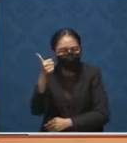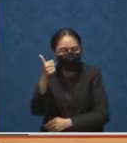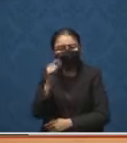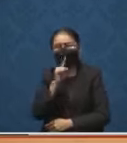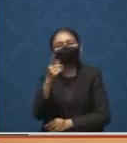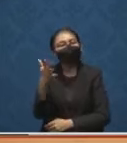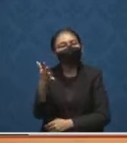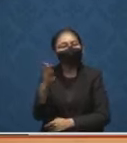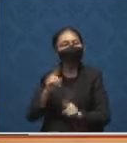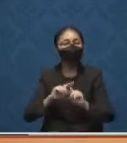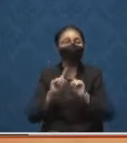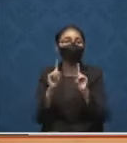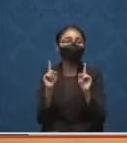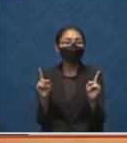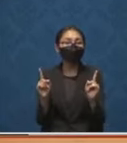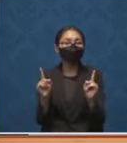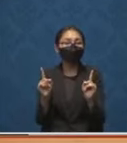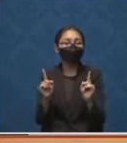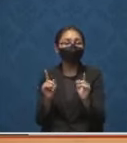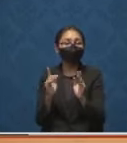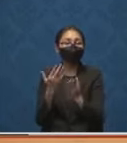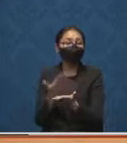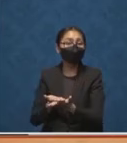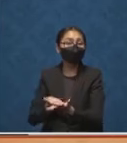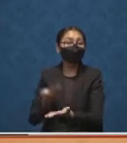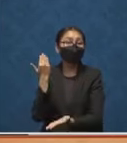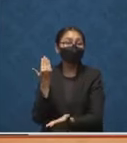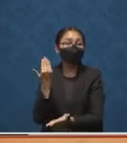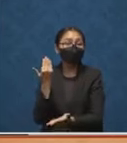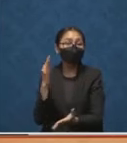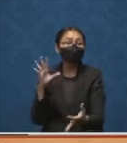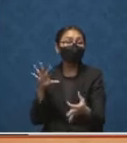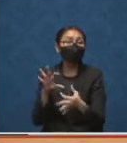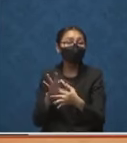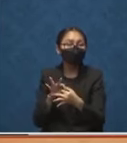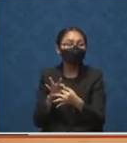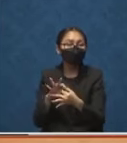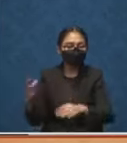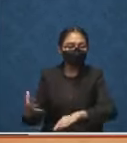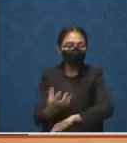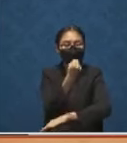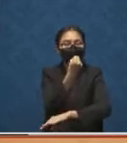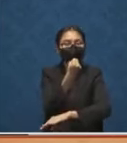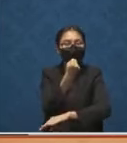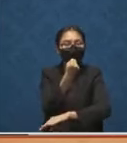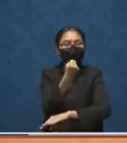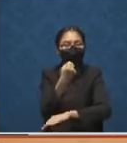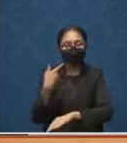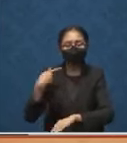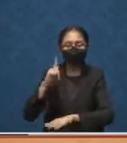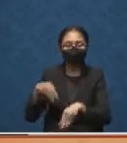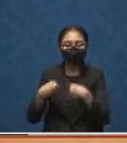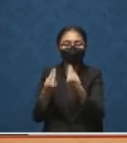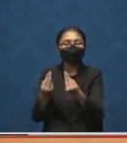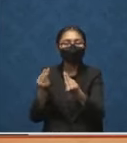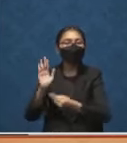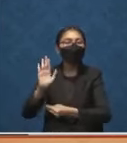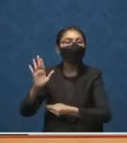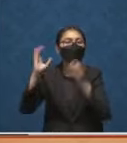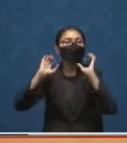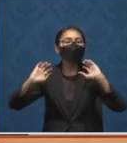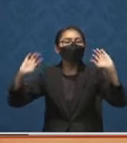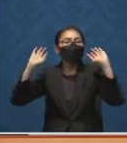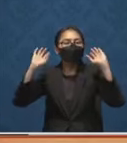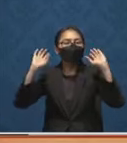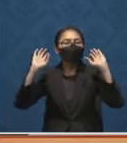คำเลยค่ะแต่ว่าความร่ำรวยที่เกิดขึ้นจากการผูกขาดจากการเอื้อประโยชน์ของรัฐนั้นเท่ากับว่าเ